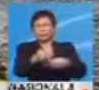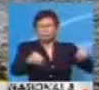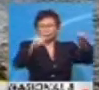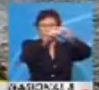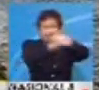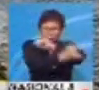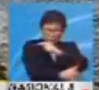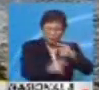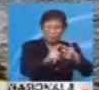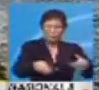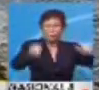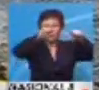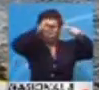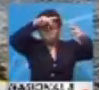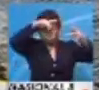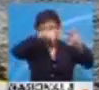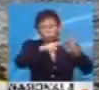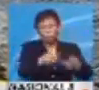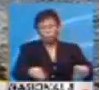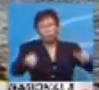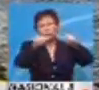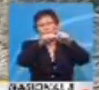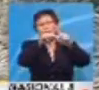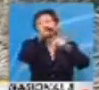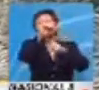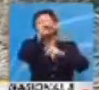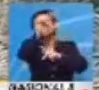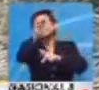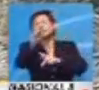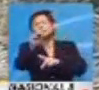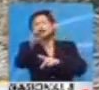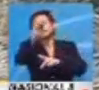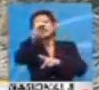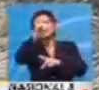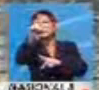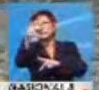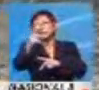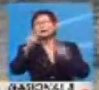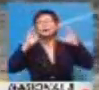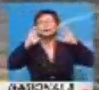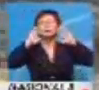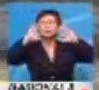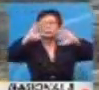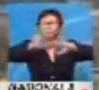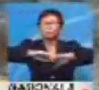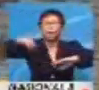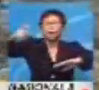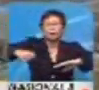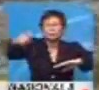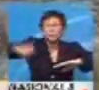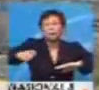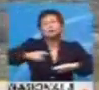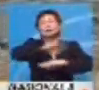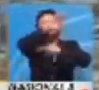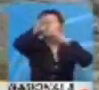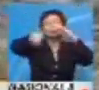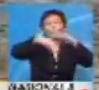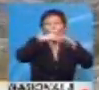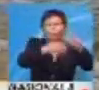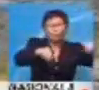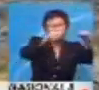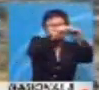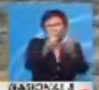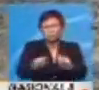negara masjid Putra dan masjid tuanku Mizan Zainal Abidin menunaikan salat hajat tersebut ya termasuk seluruh masjid dan